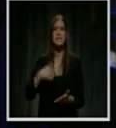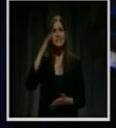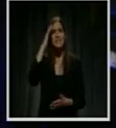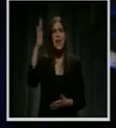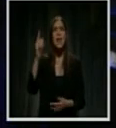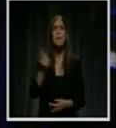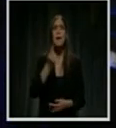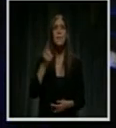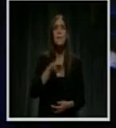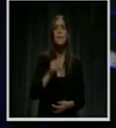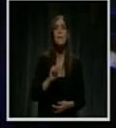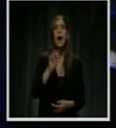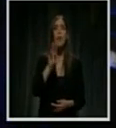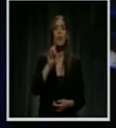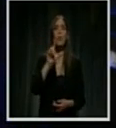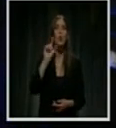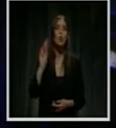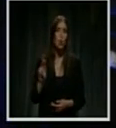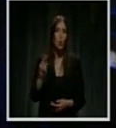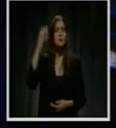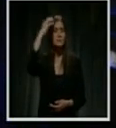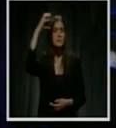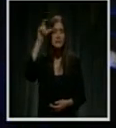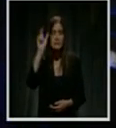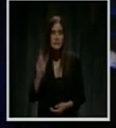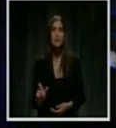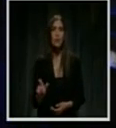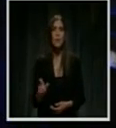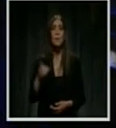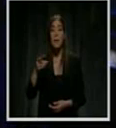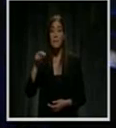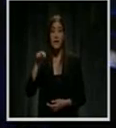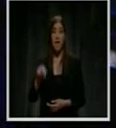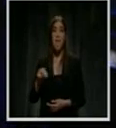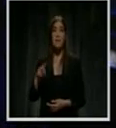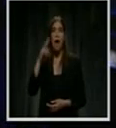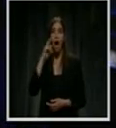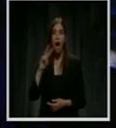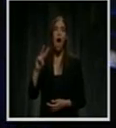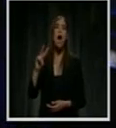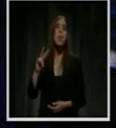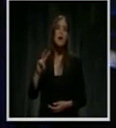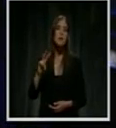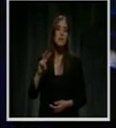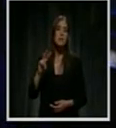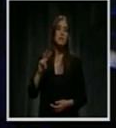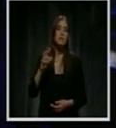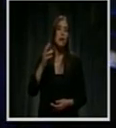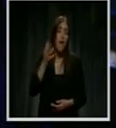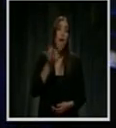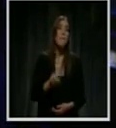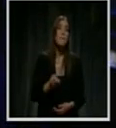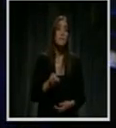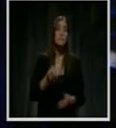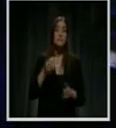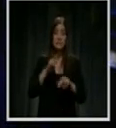illi dak illi l-Partit Nazzjonalista prova jgħaddim il-ventilatur biex jagħti il-possibilità hemm verament biex issir Marina f'għonduq biex